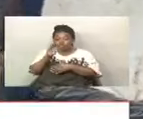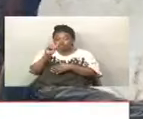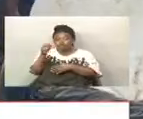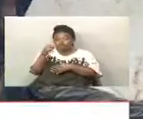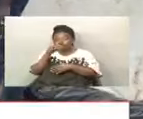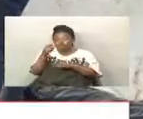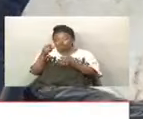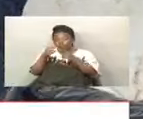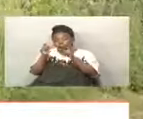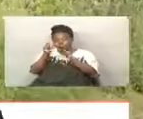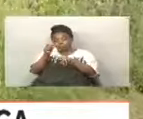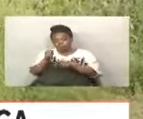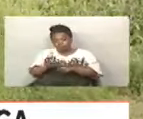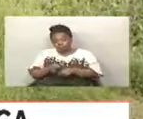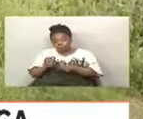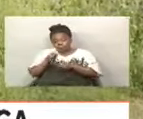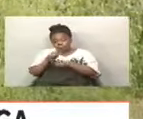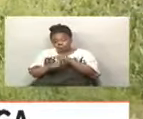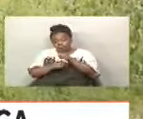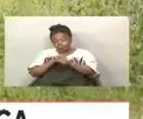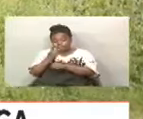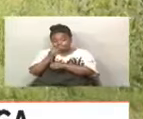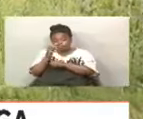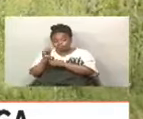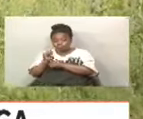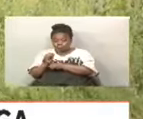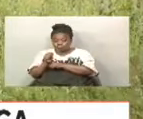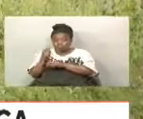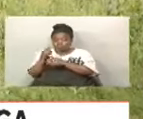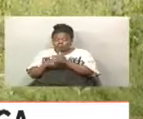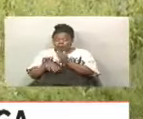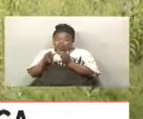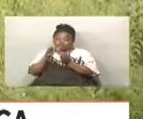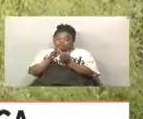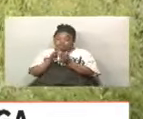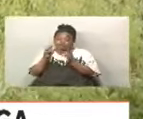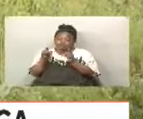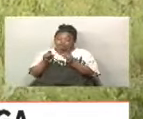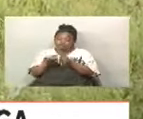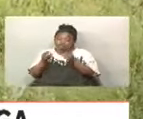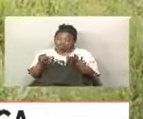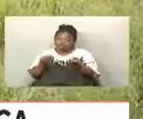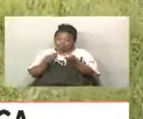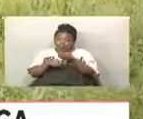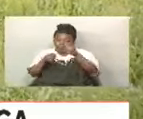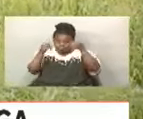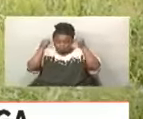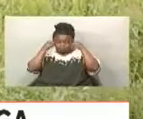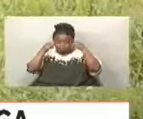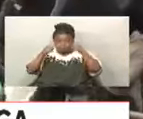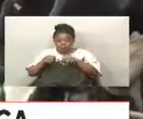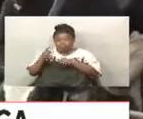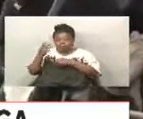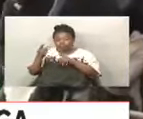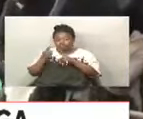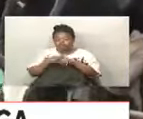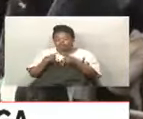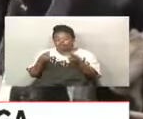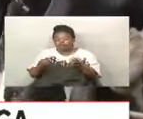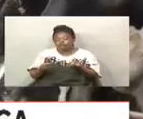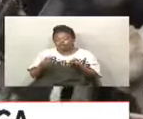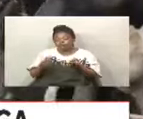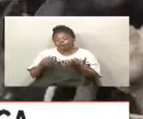n'atandikawo faamu eno mu mwaka gwa 2010. Agamba yali yaterekawo sente ze n'agula ente z'amata 4 okuva mu